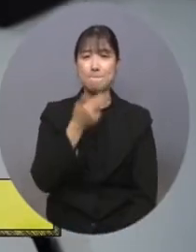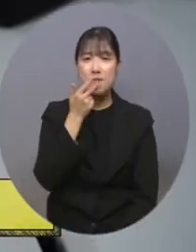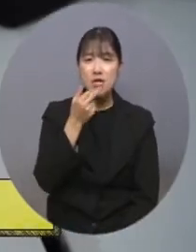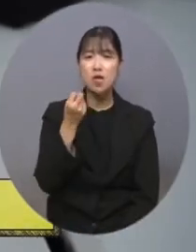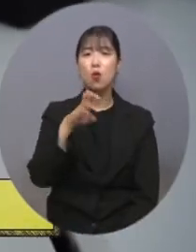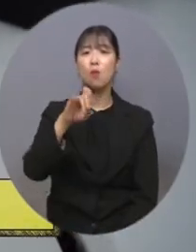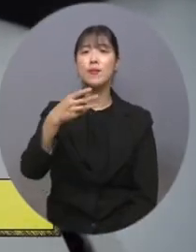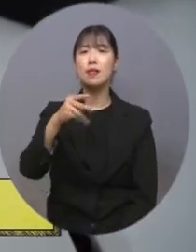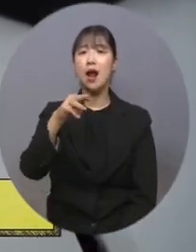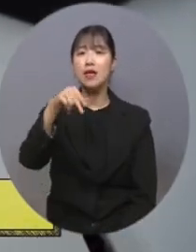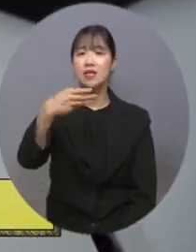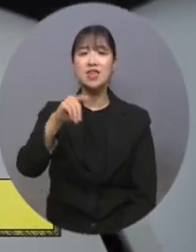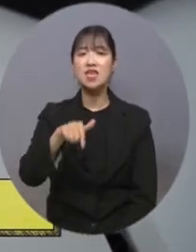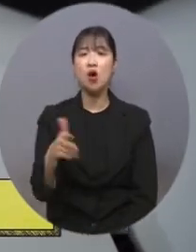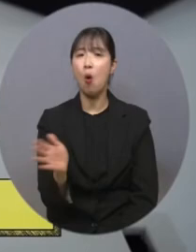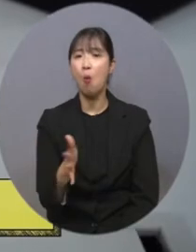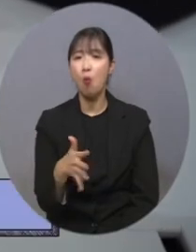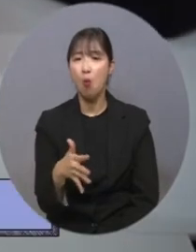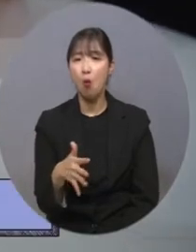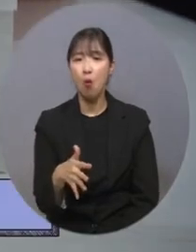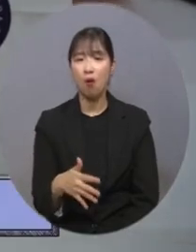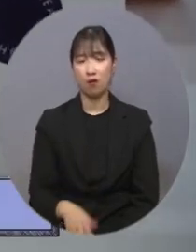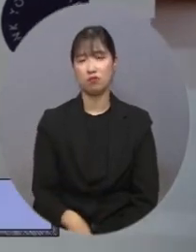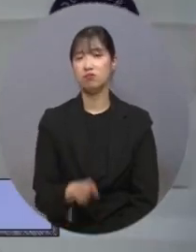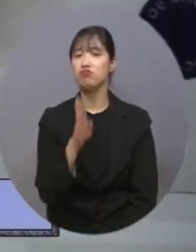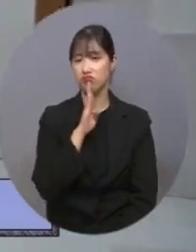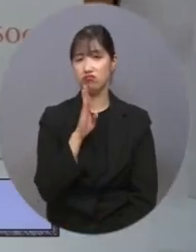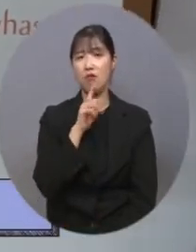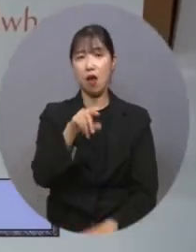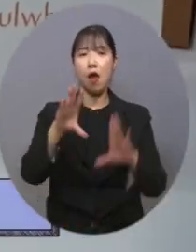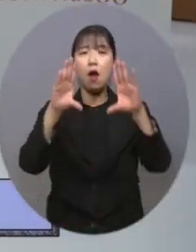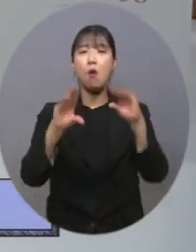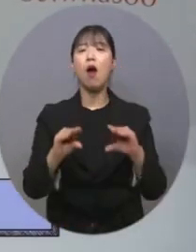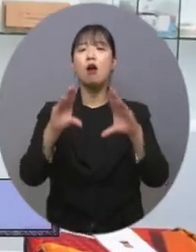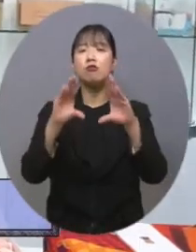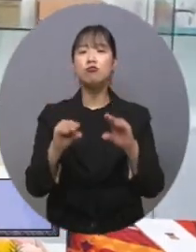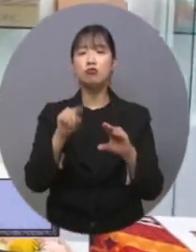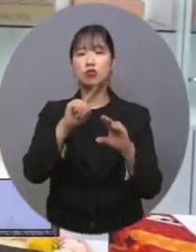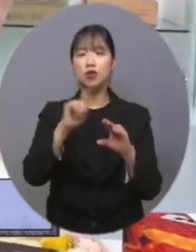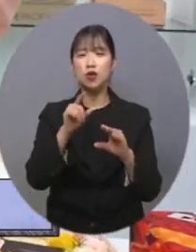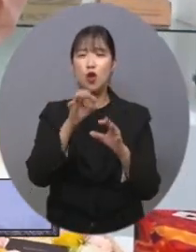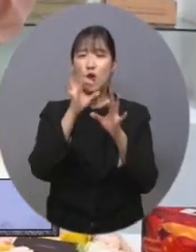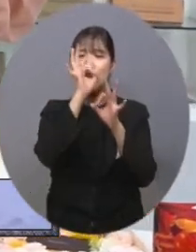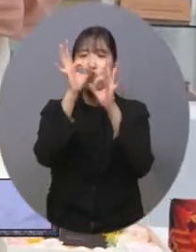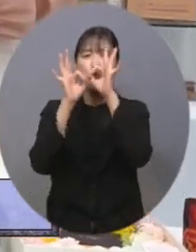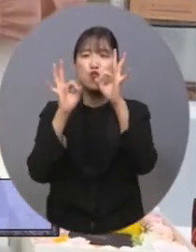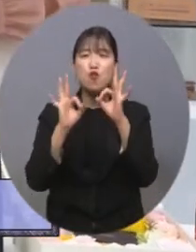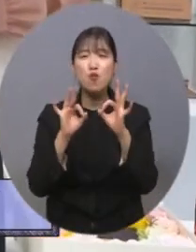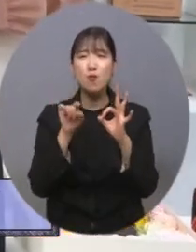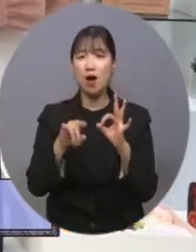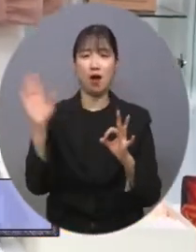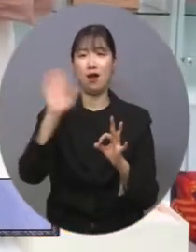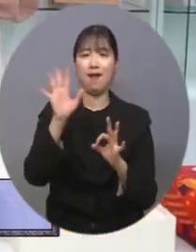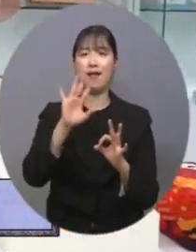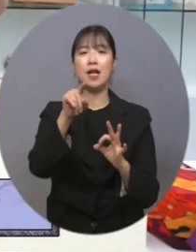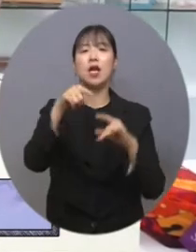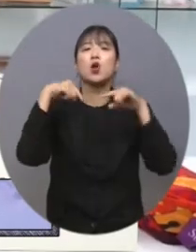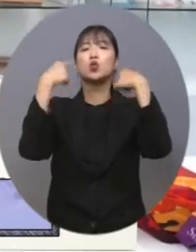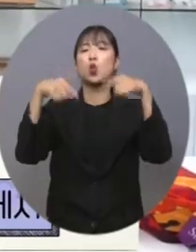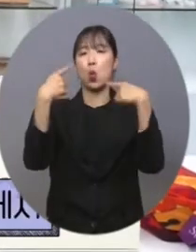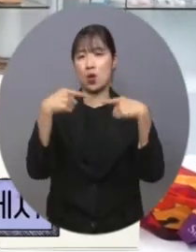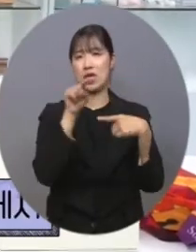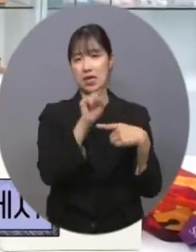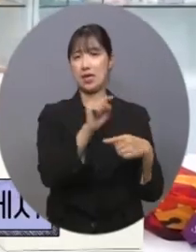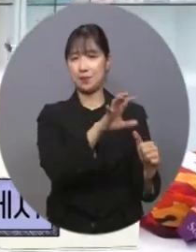비닐이나 플라스틱 이런 게 하나도 없어요. 네, 네 그리고 저희들 완충제도 지금 뭐 뽀뽀기 같은 거 전혀 쓰지 않고요. 네. 지금 보신 것처럼 종이